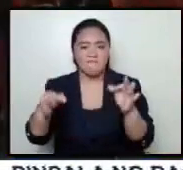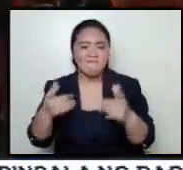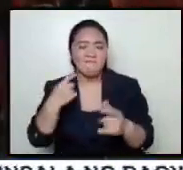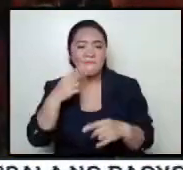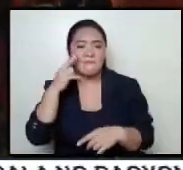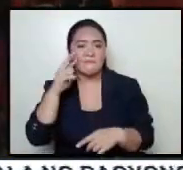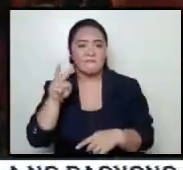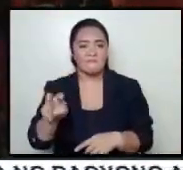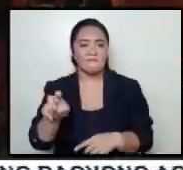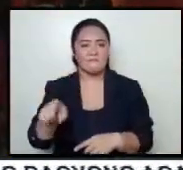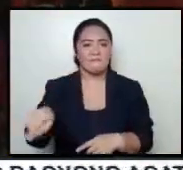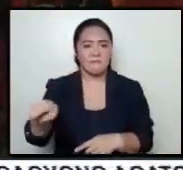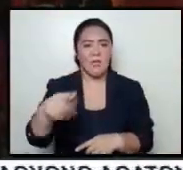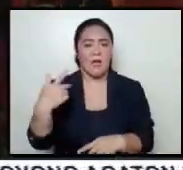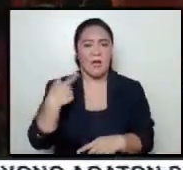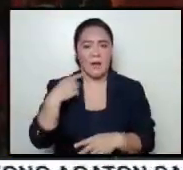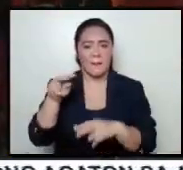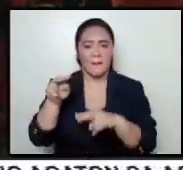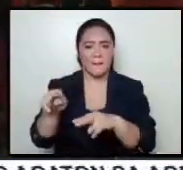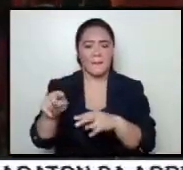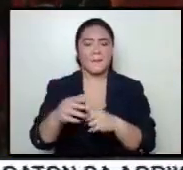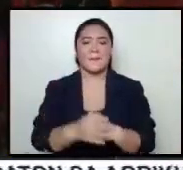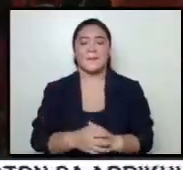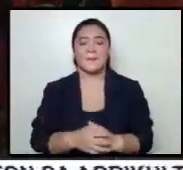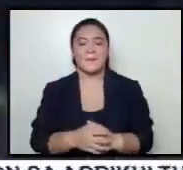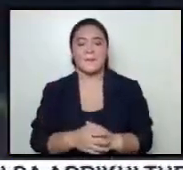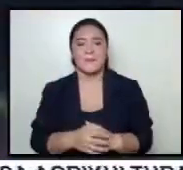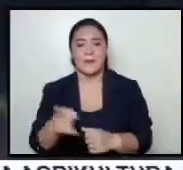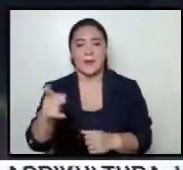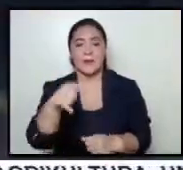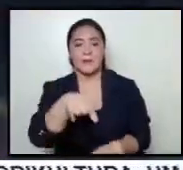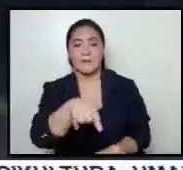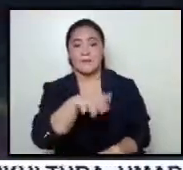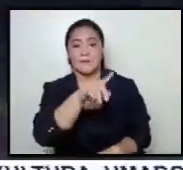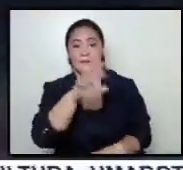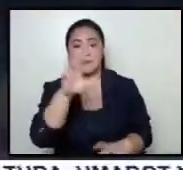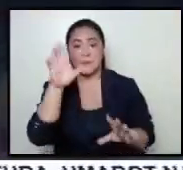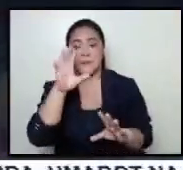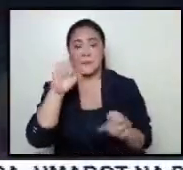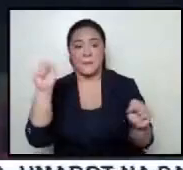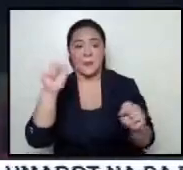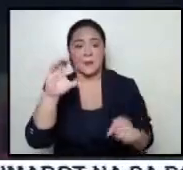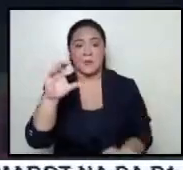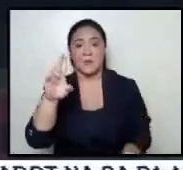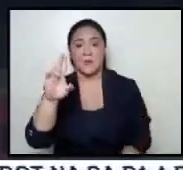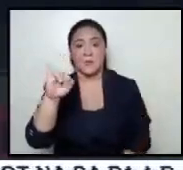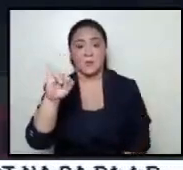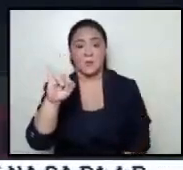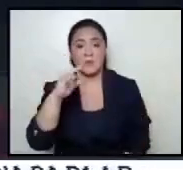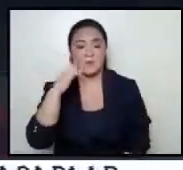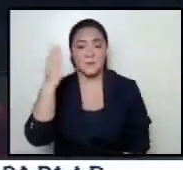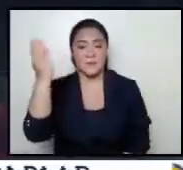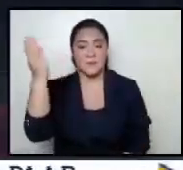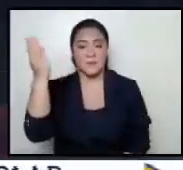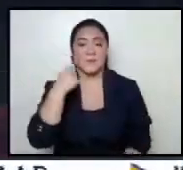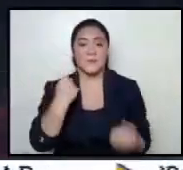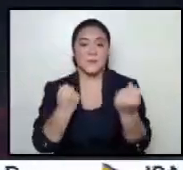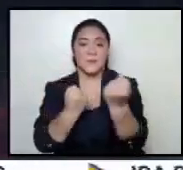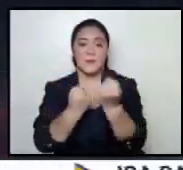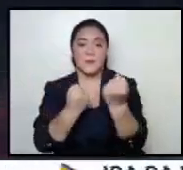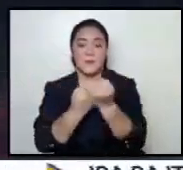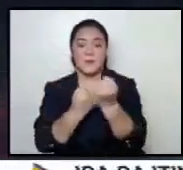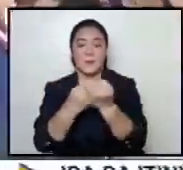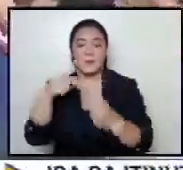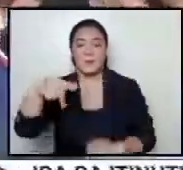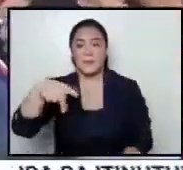Sa programa, opisyal ding ikinampanya ni PDP Laban President Alfonso Cusi ang mga sinusuportahang kandidato ng PDP Laban